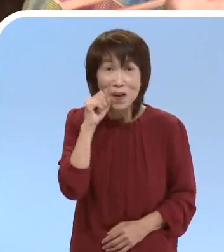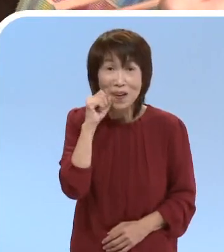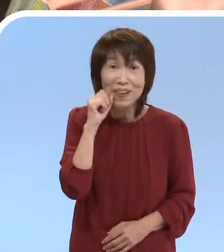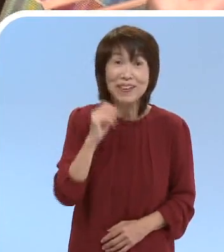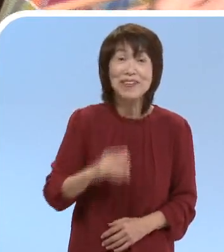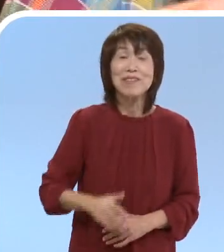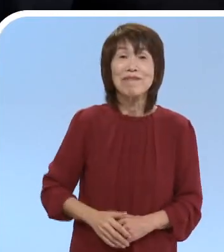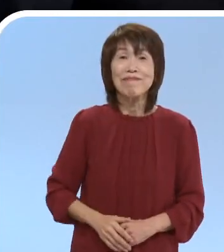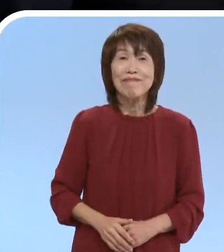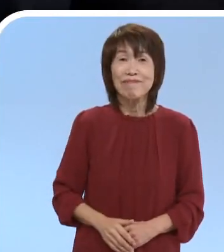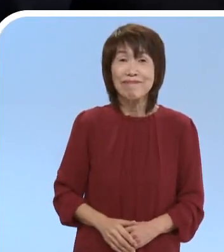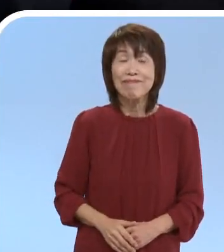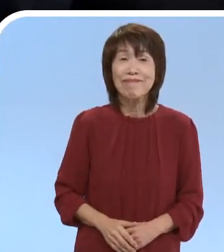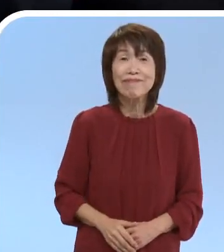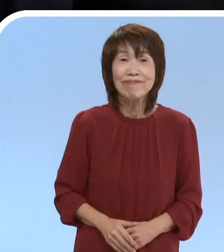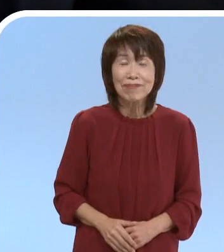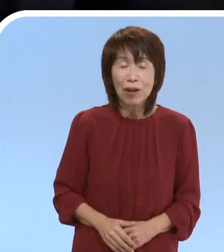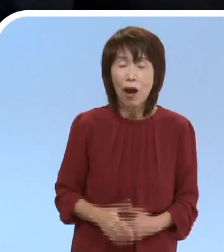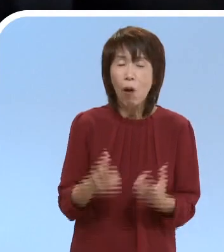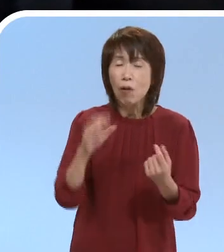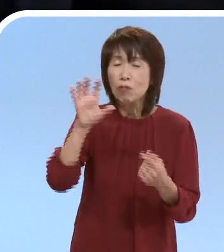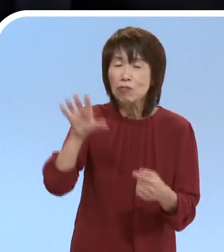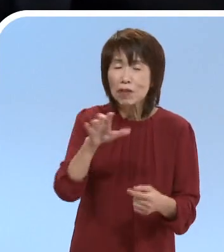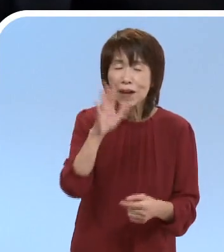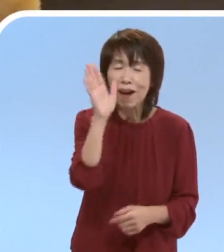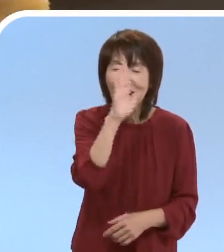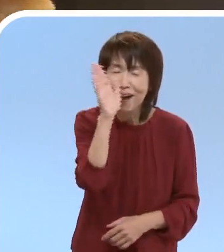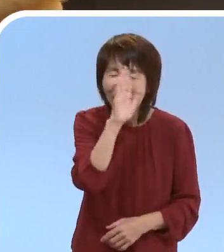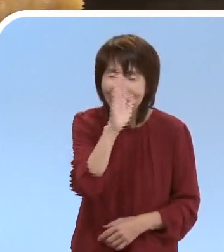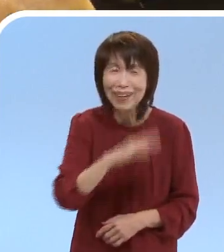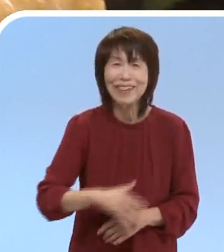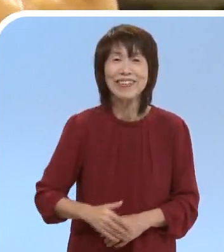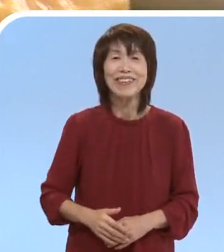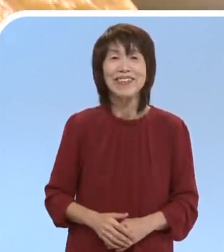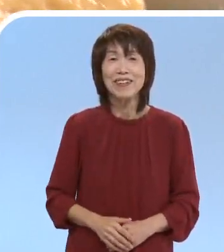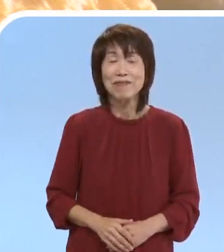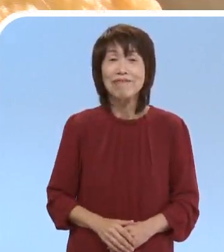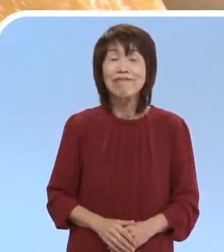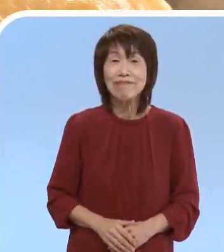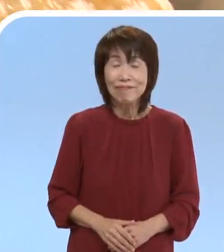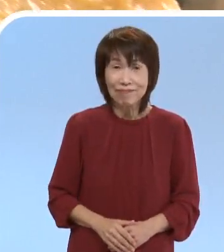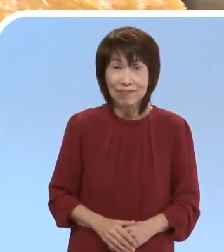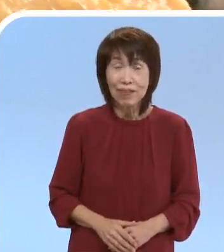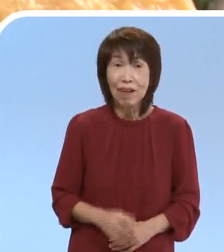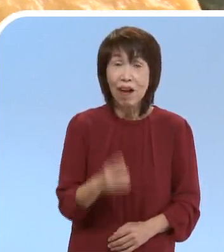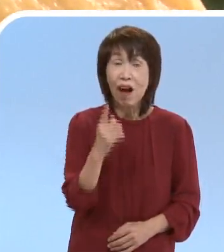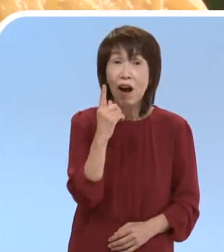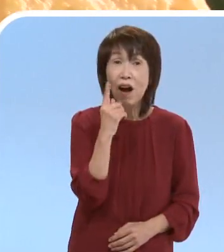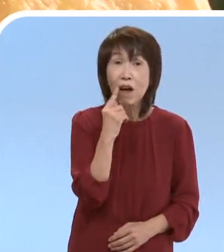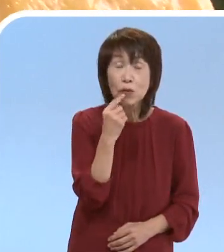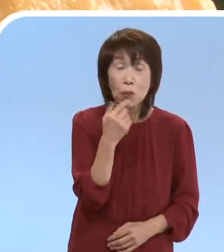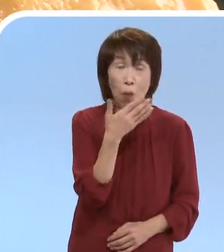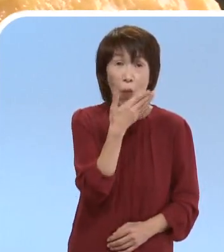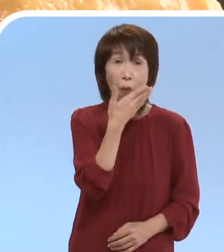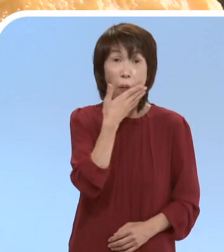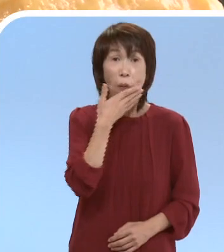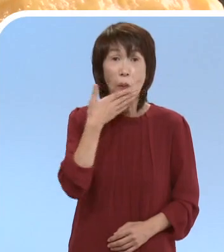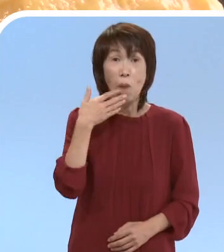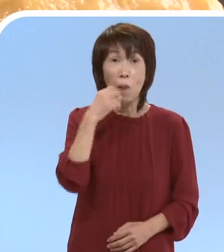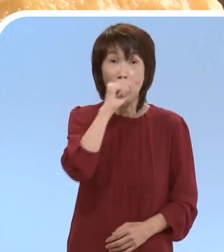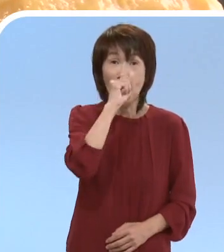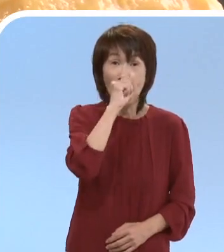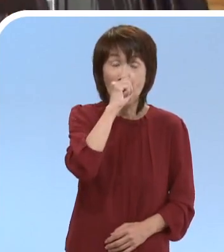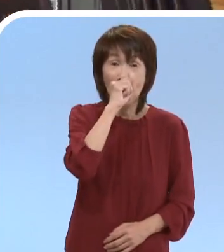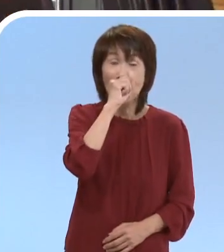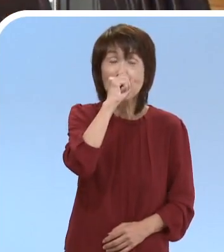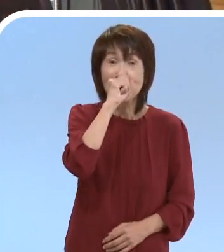わかるね、ワンパターンやね 濃厚。 このお出汁もめちゃめちゃ美味しいです